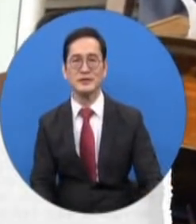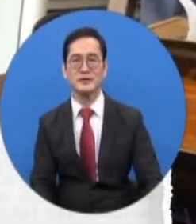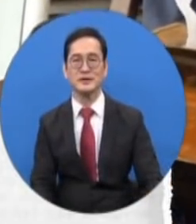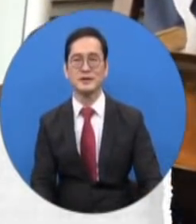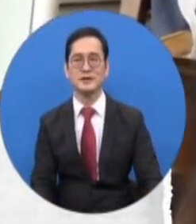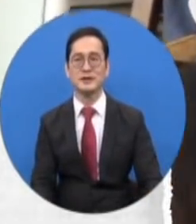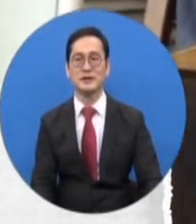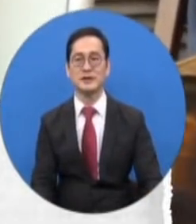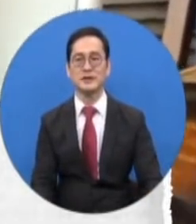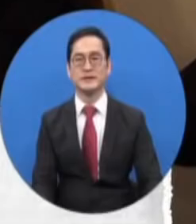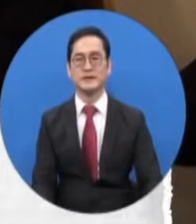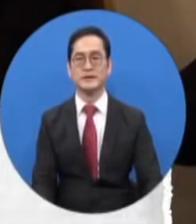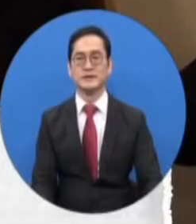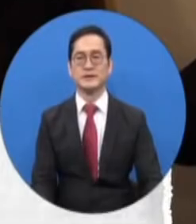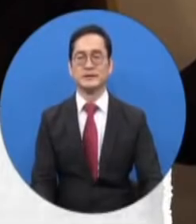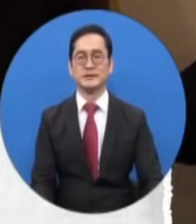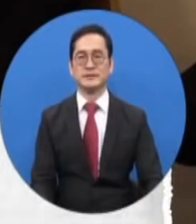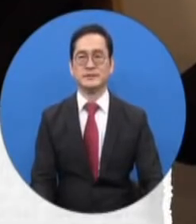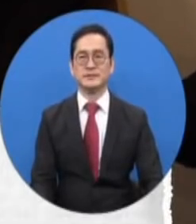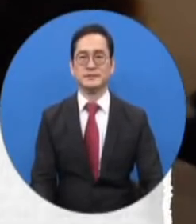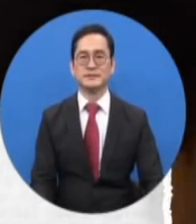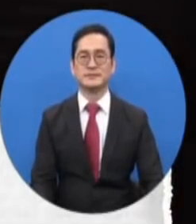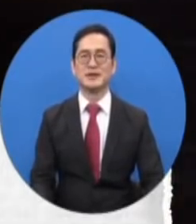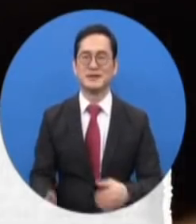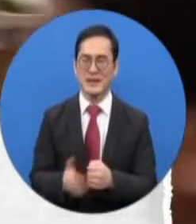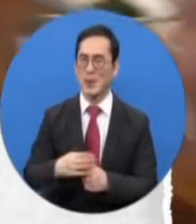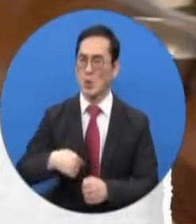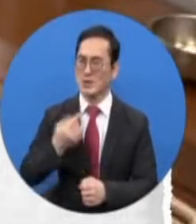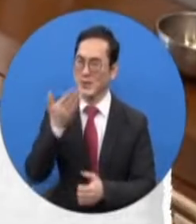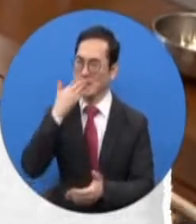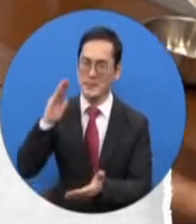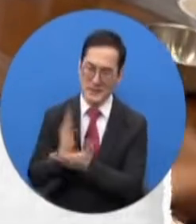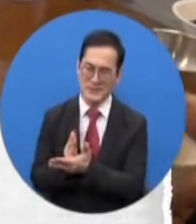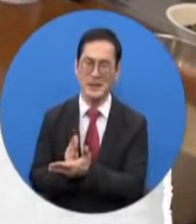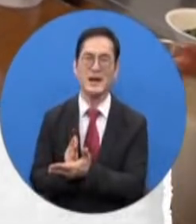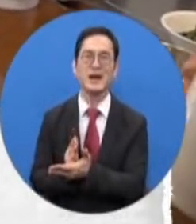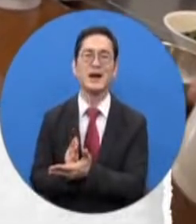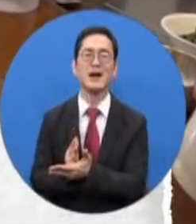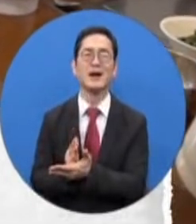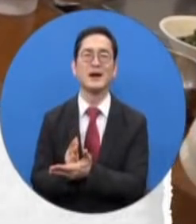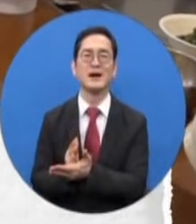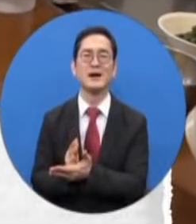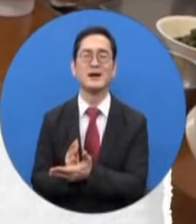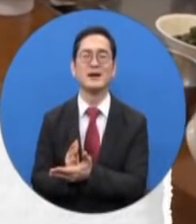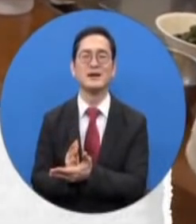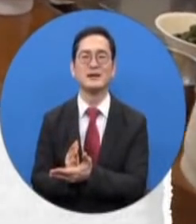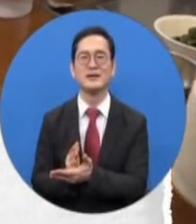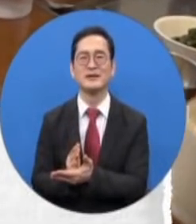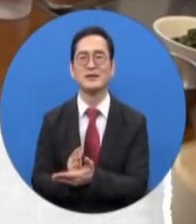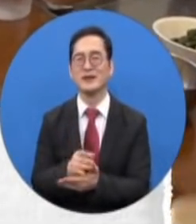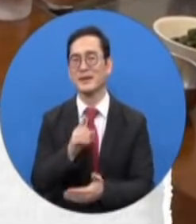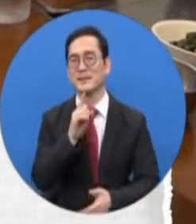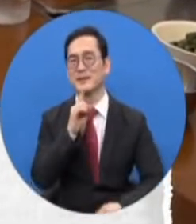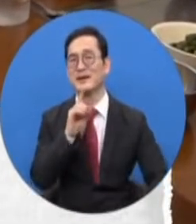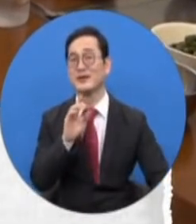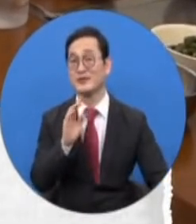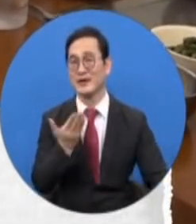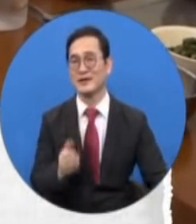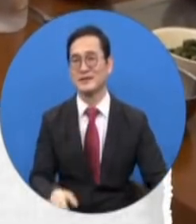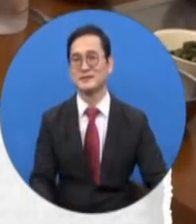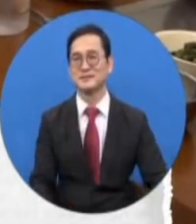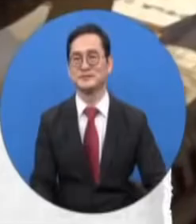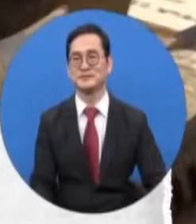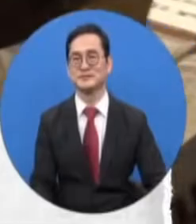모릅니다만 그런 것들 때문에 뭐 네. 얘기가 나왔던 게 아닌가 싶어요. 앞으로 100% 지키기는 어려운 공약이 아닐까 싶습니다. 왜냐하면 네.